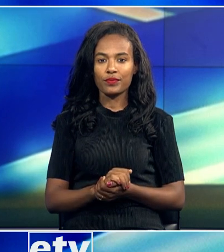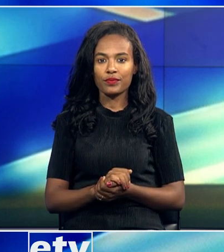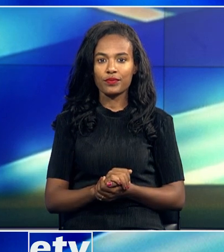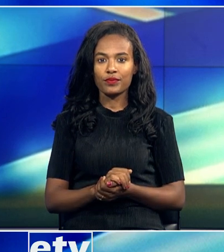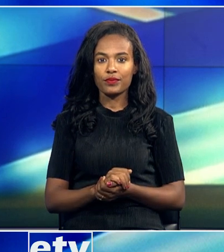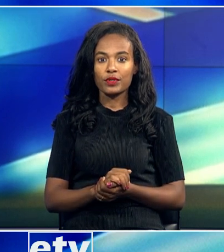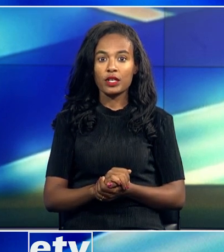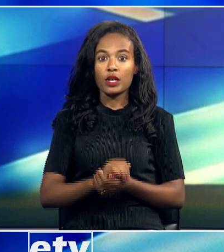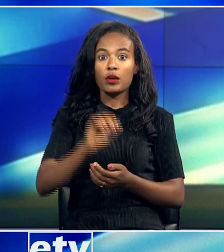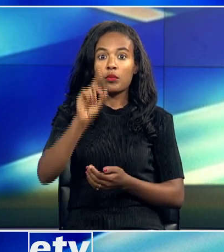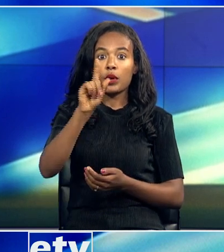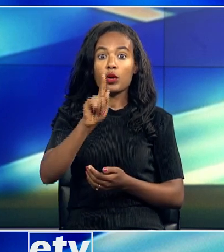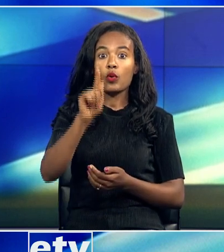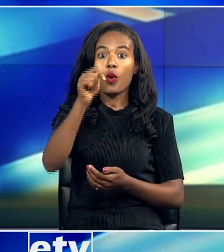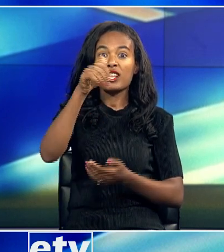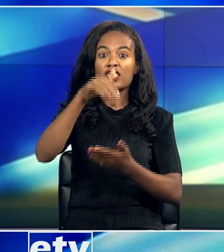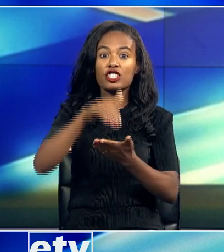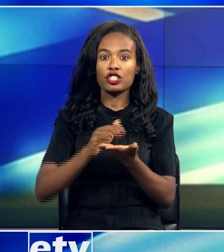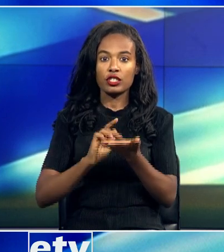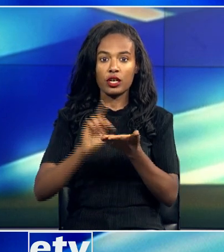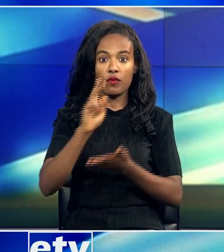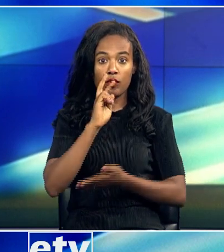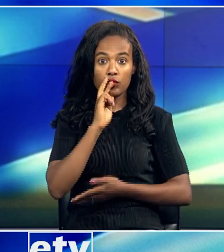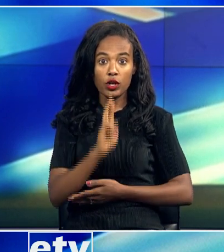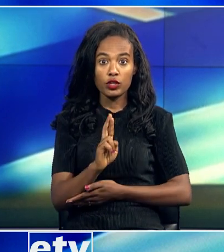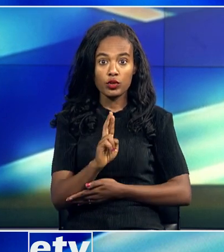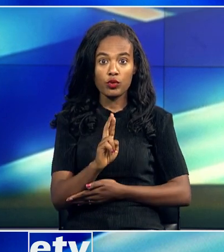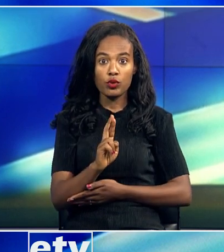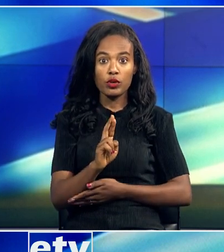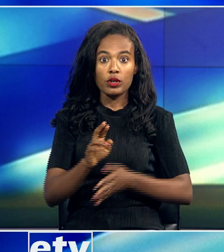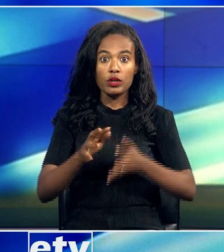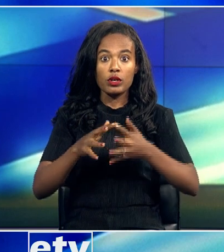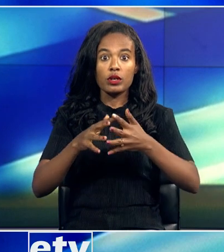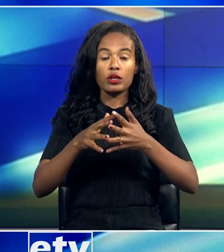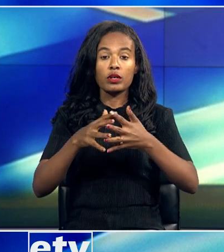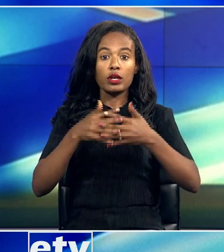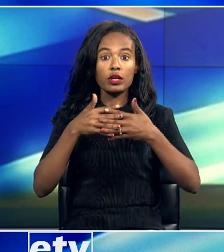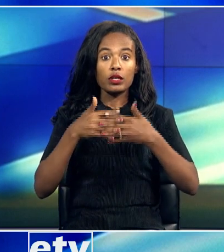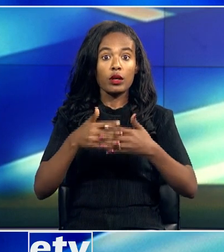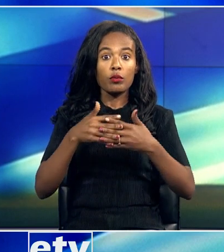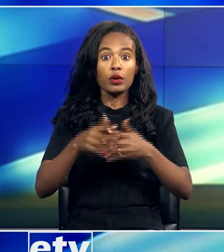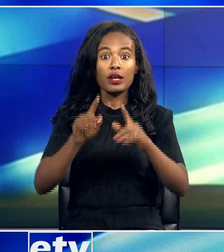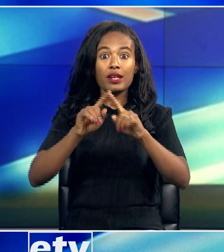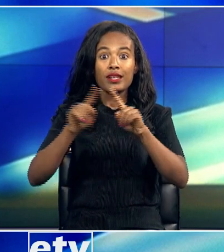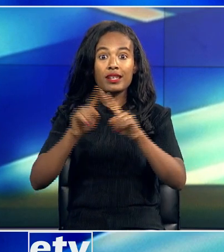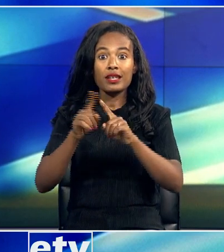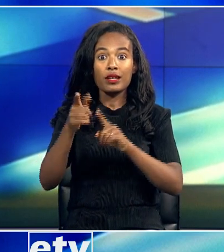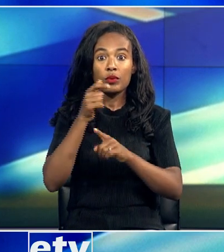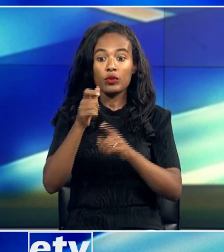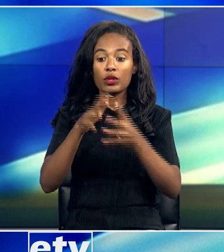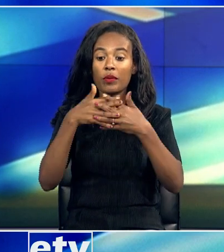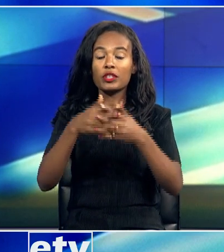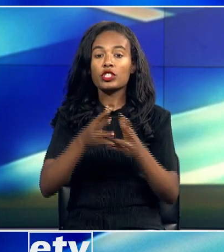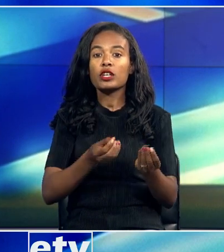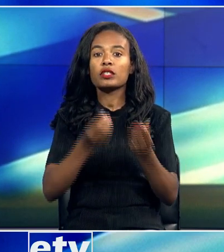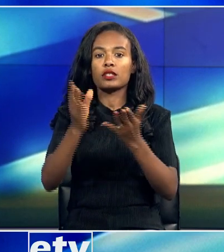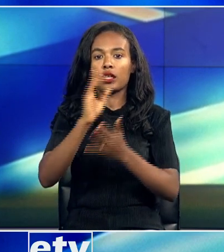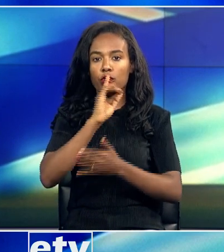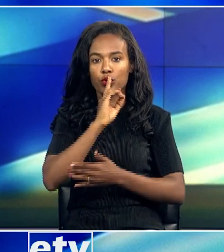በየወሩ 10,000 እየከፈልናቸው ነው። ያው አፋር መሳሪያ ይወዳ ጠመንጃ ይወዳ እንደሚወዳቸው ጠመንጃ